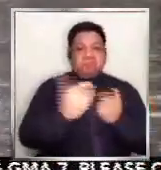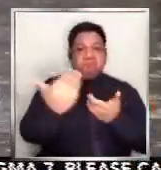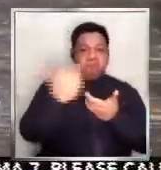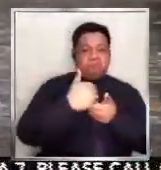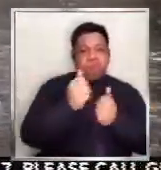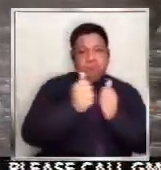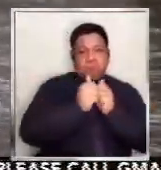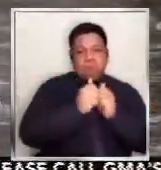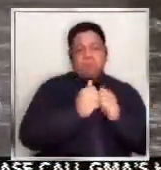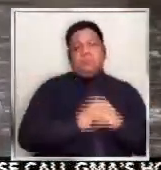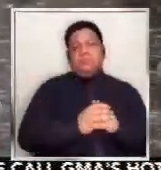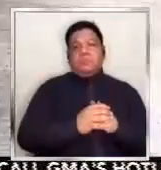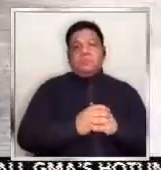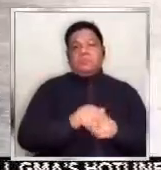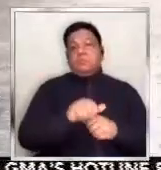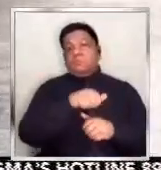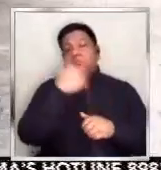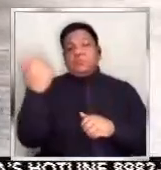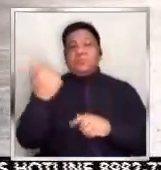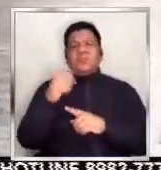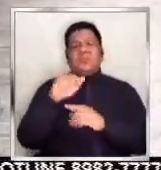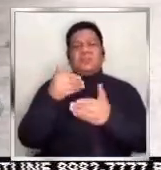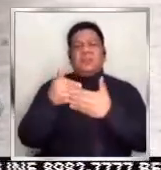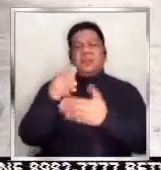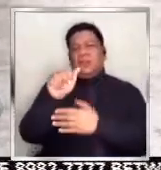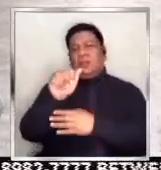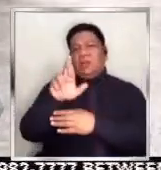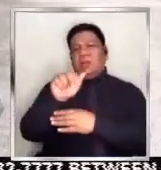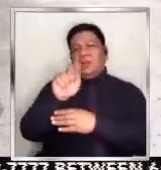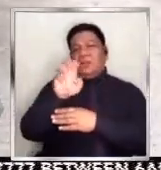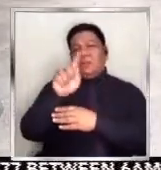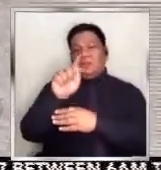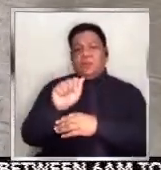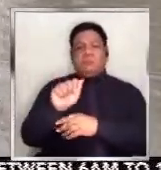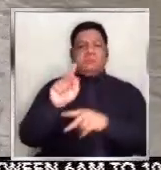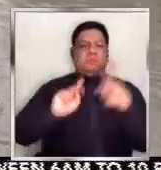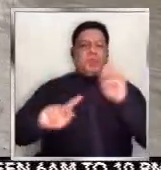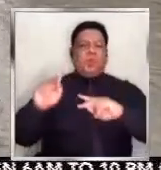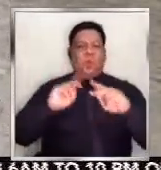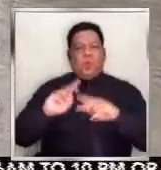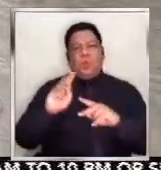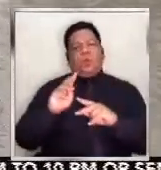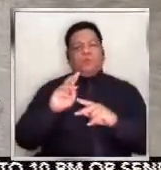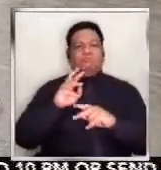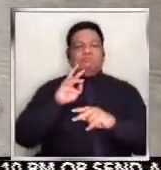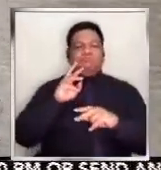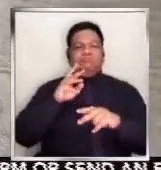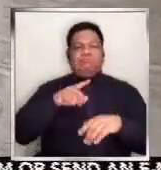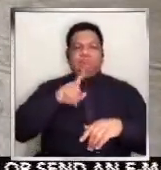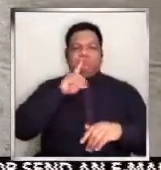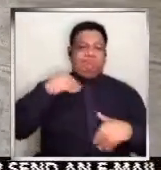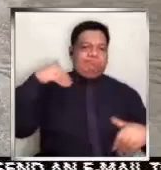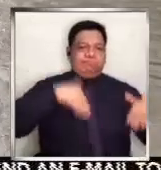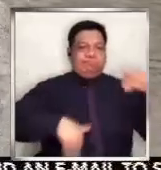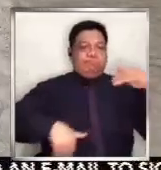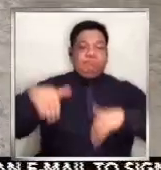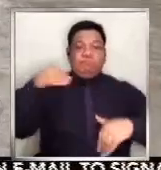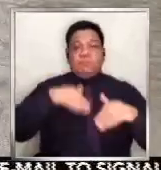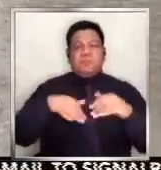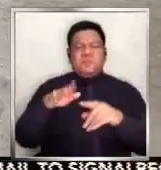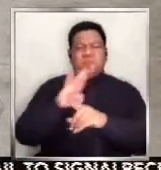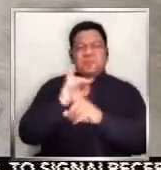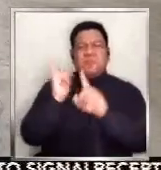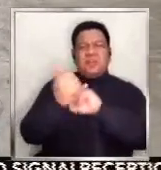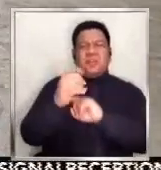sa bahagi ng Araneta Avenue, lumalangoy na ang mga residente. Dito sa Araneta Avenue sa Barangay Santo Domingo, lagpas tao na